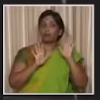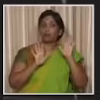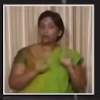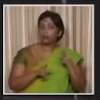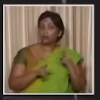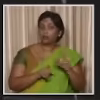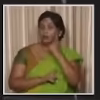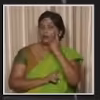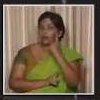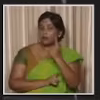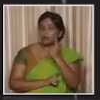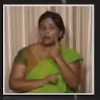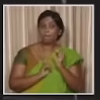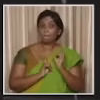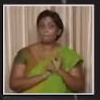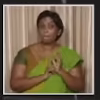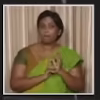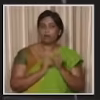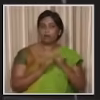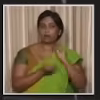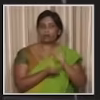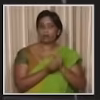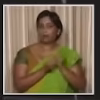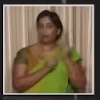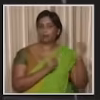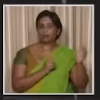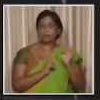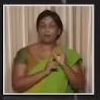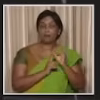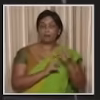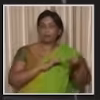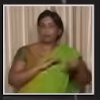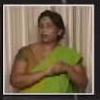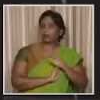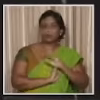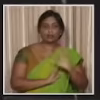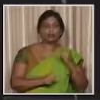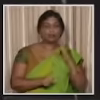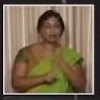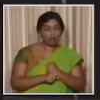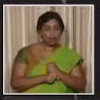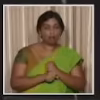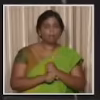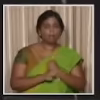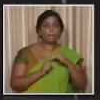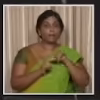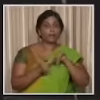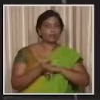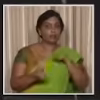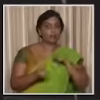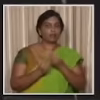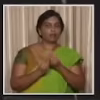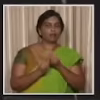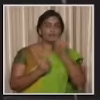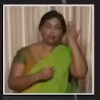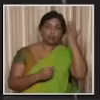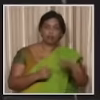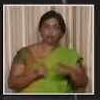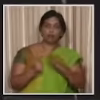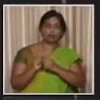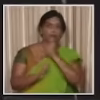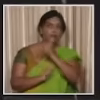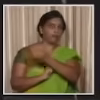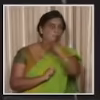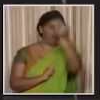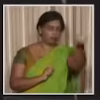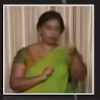e ekakwat පුද්ගලිකංශයට දීලා පුද්ගලිකංශයේ කොමිසරගෙන නෙමෙයි රජයේ ප්‍රාදේශීය ලේකම් හරහා තමයි ආදාන උත්සව වලට කියලා තියෙන්නේ